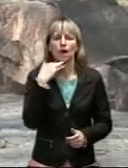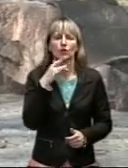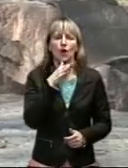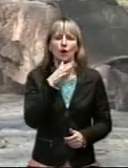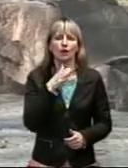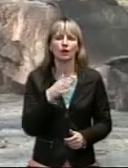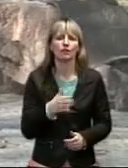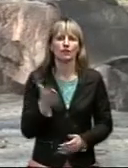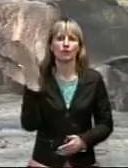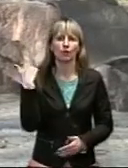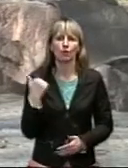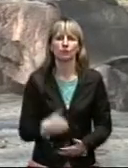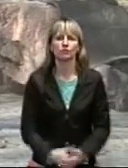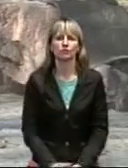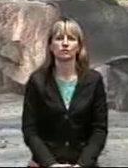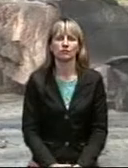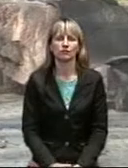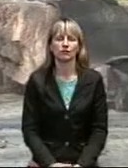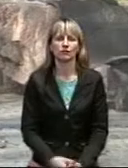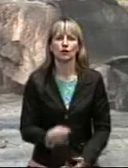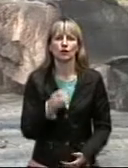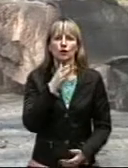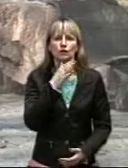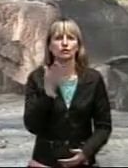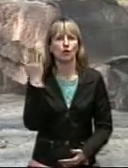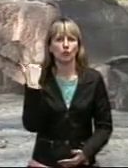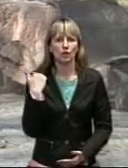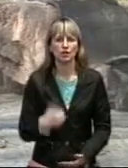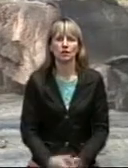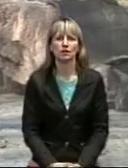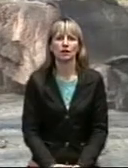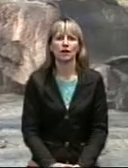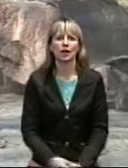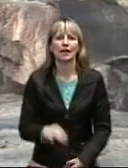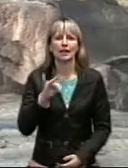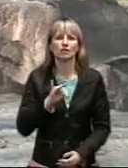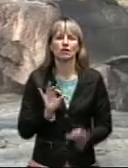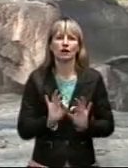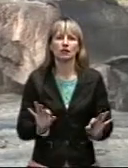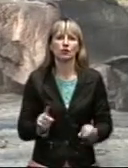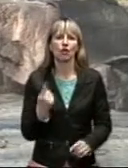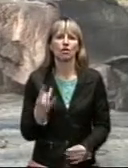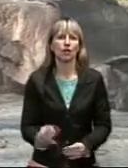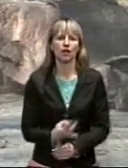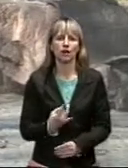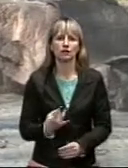багато-багато років, а навіть сторіч тому назад. Легенда каже, що одного